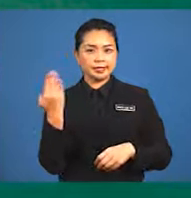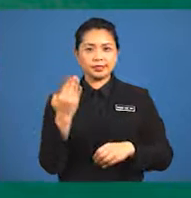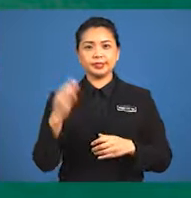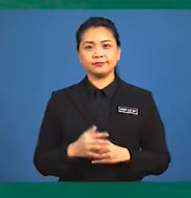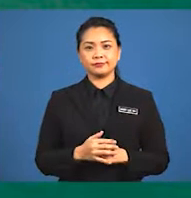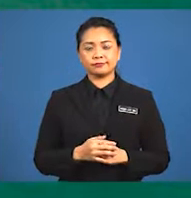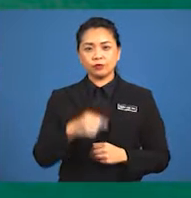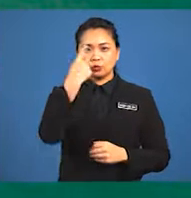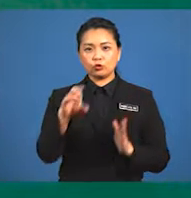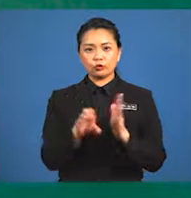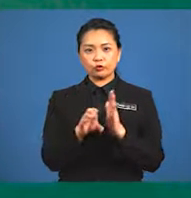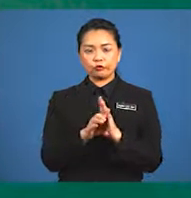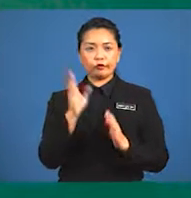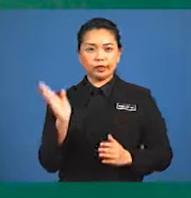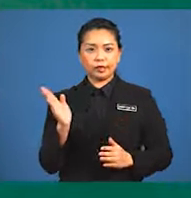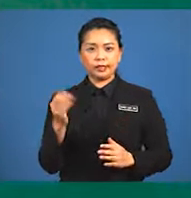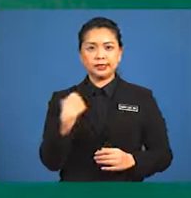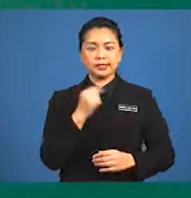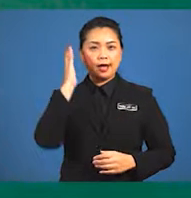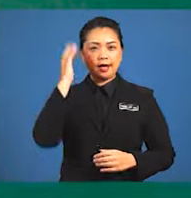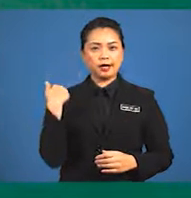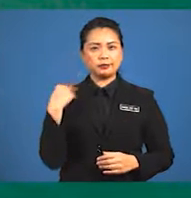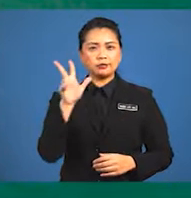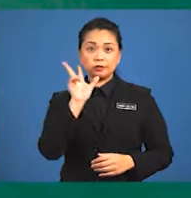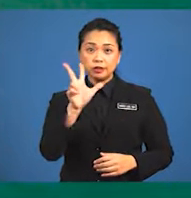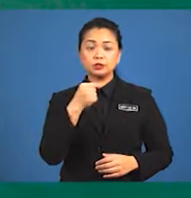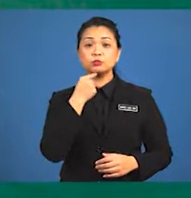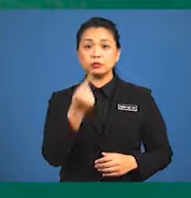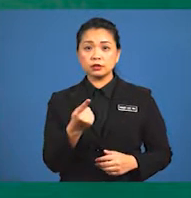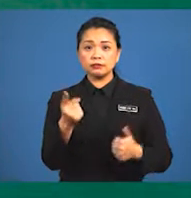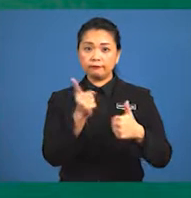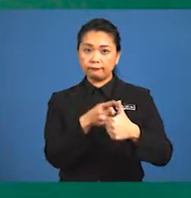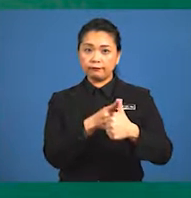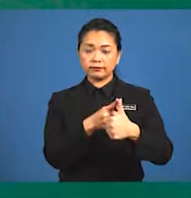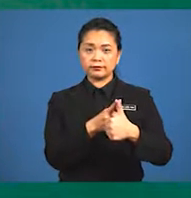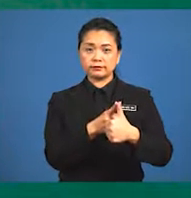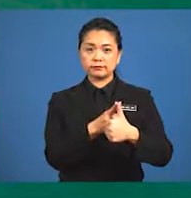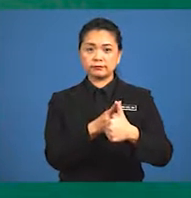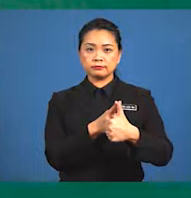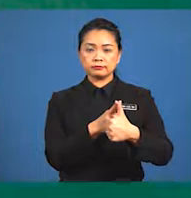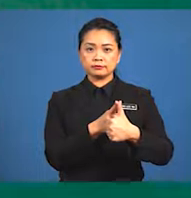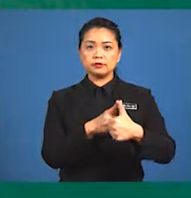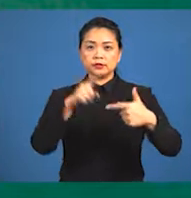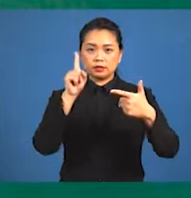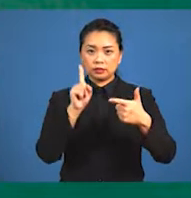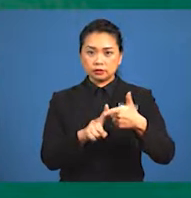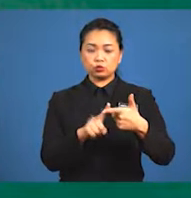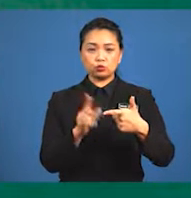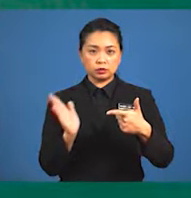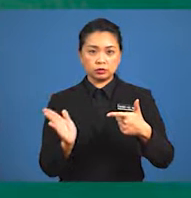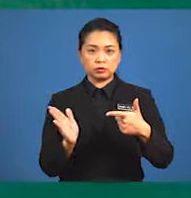biasa. Untuk contoh ini, kita ada 3 sebutan. Sebutan yang pertama, sebutan yang